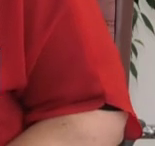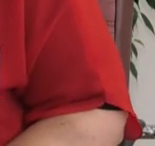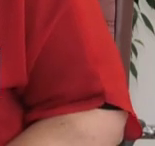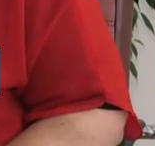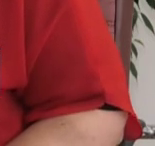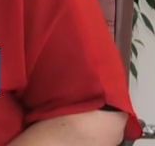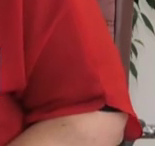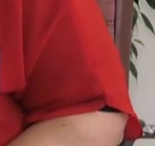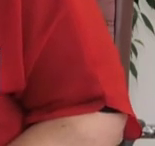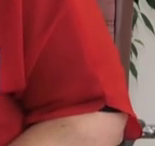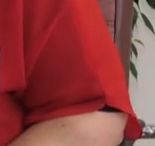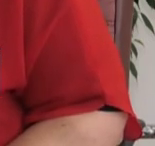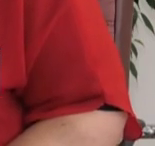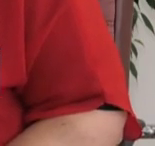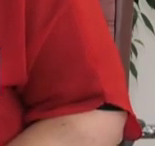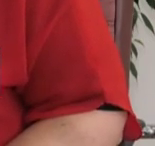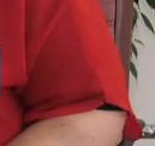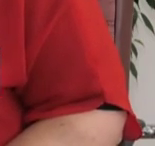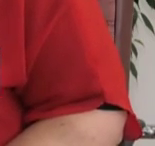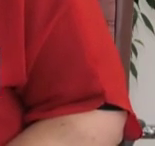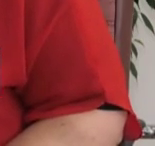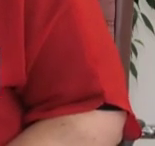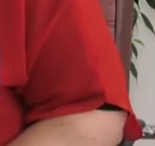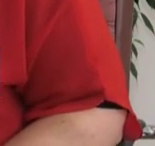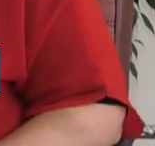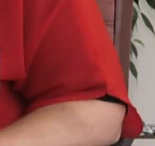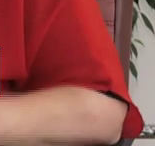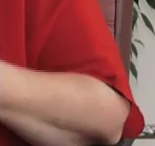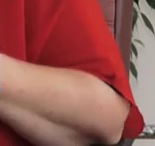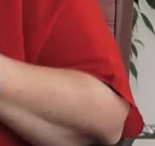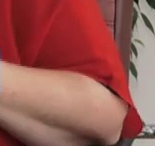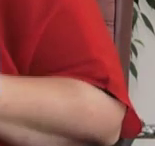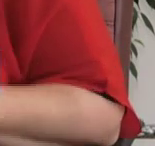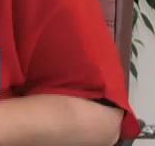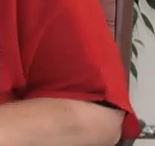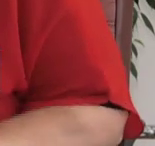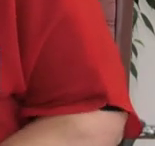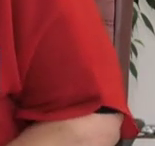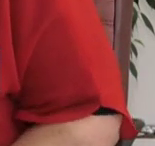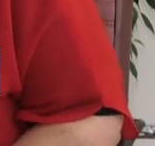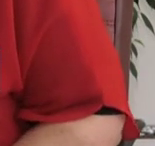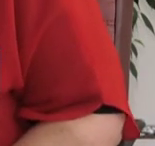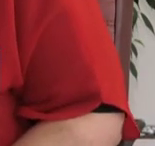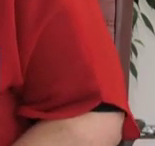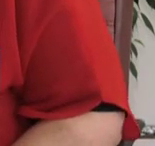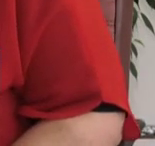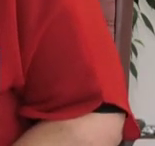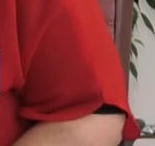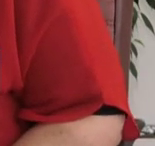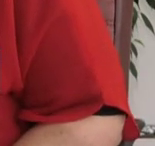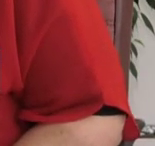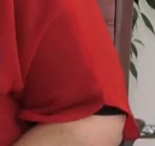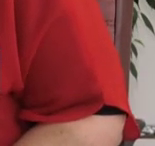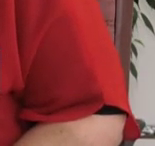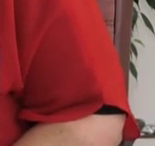не повредит начало учебного года допустим в 32 школу дополнительно были выделены средства на ремонт